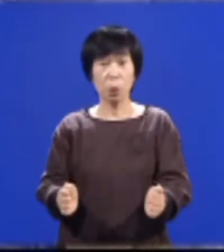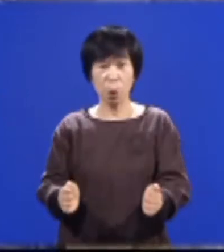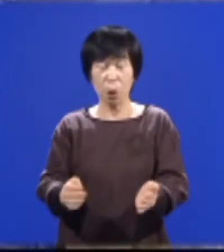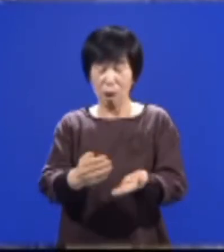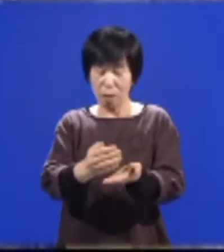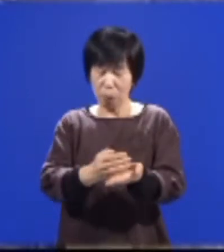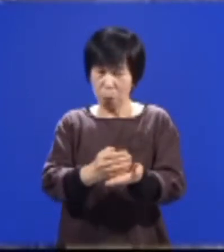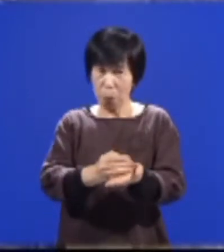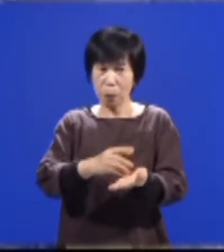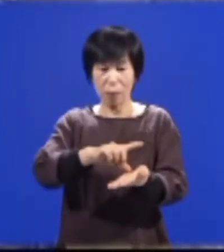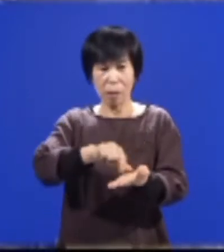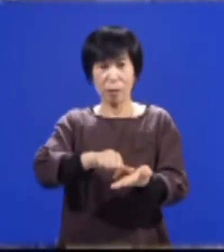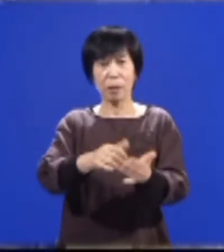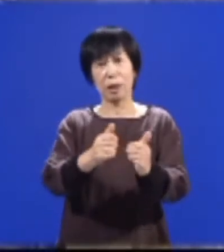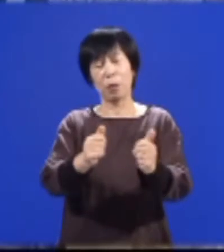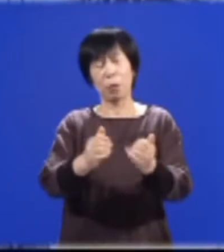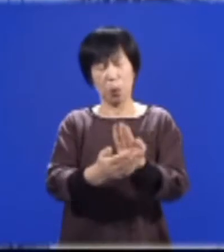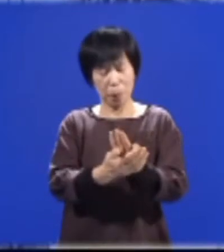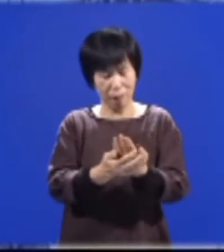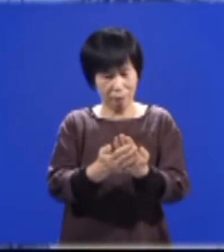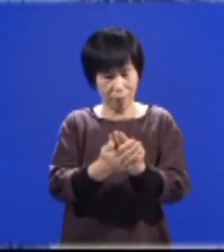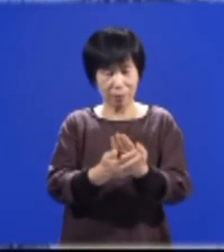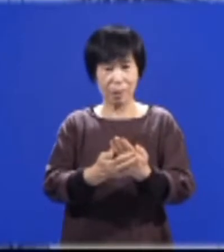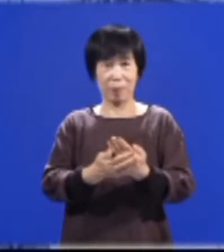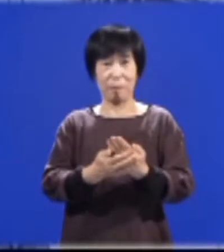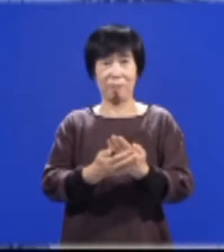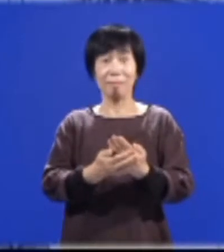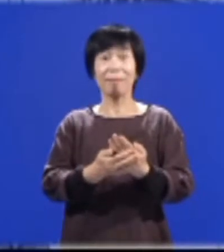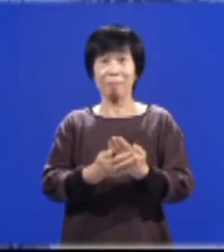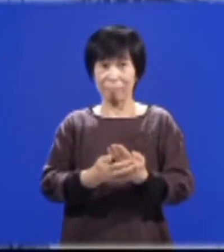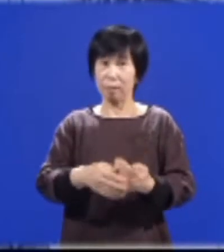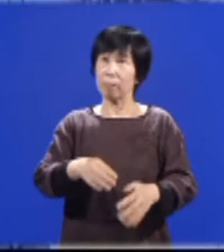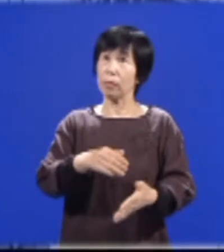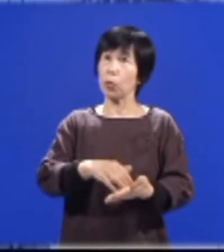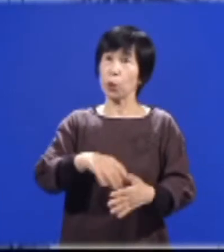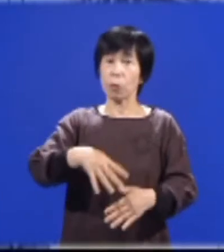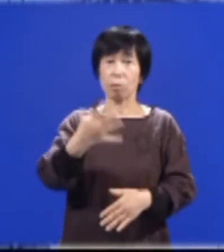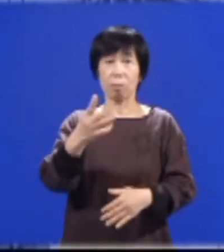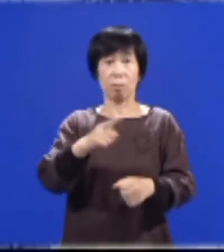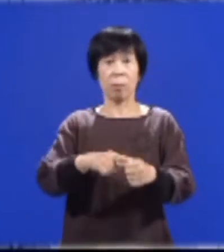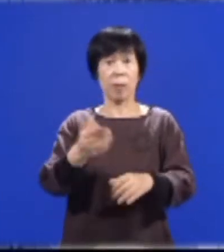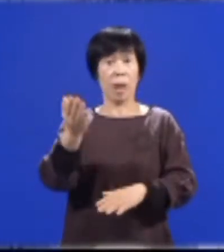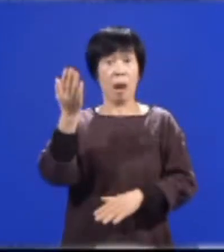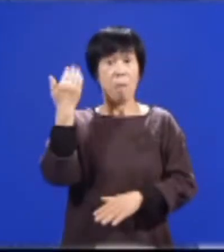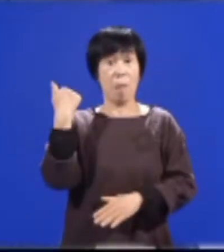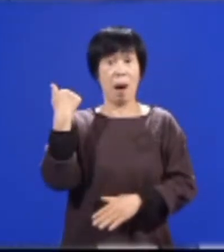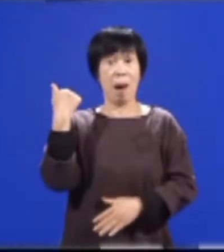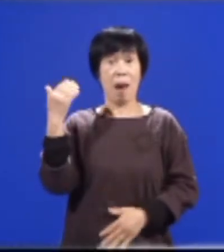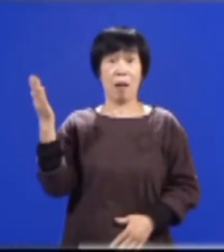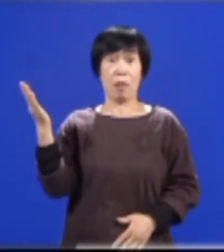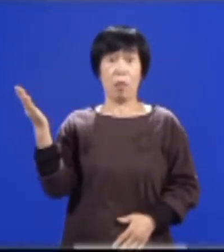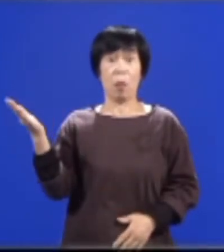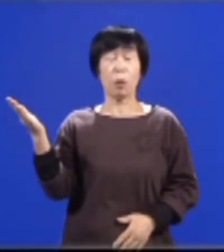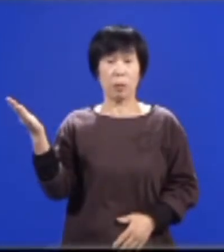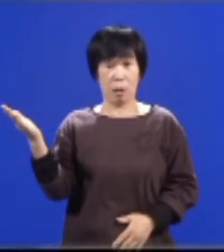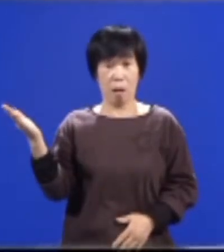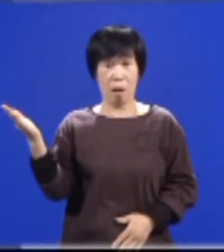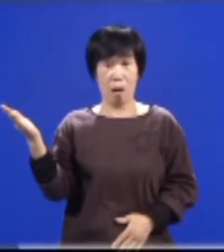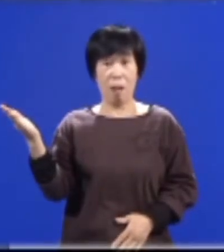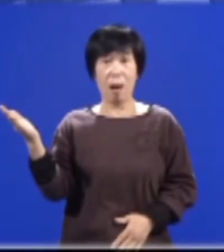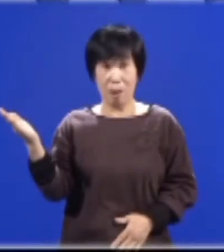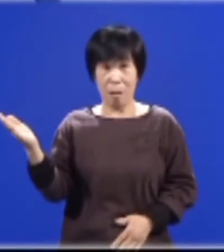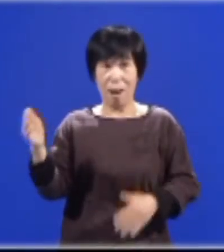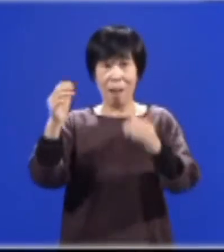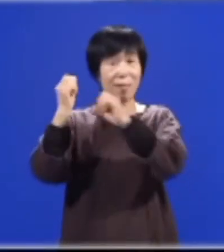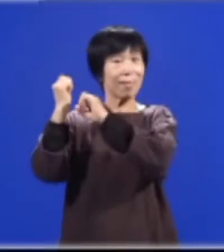切にされていたり、寛永年間からの歴史があるため戦時中でも国への提出を免